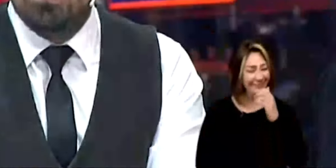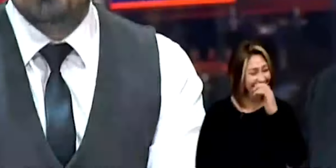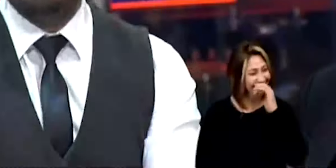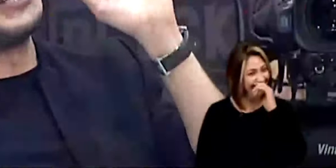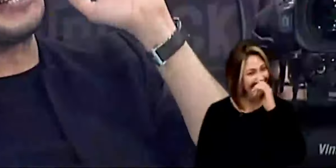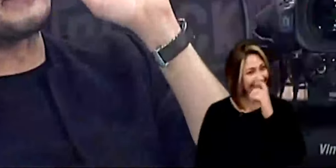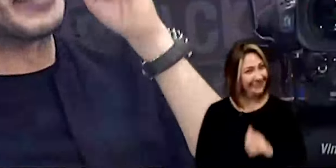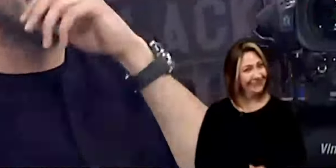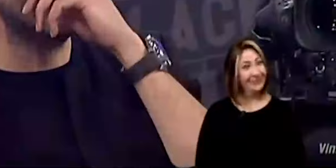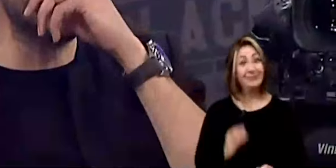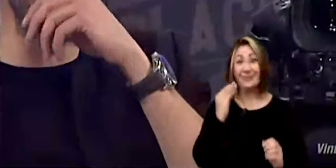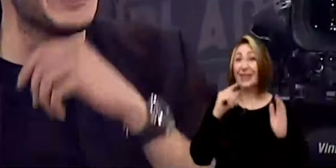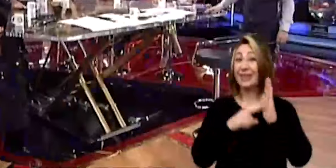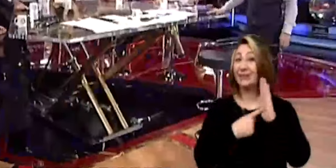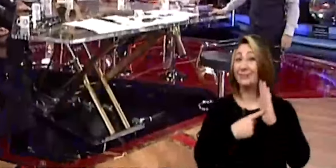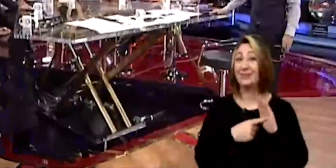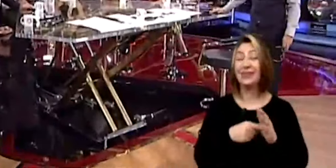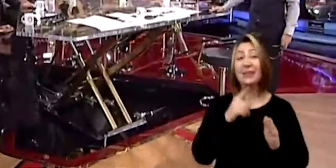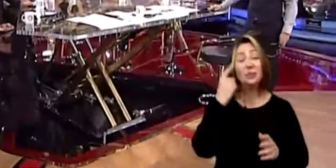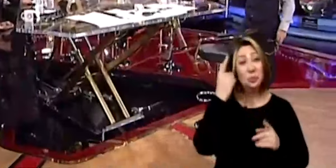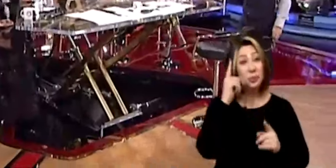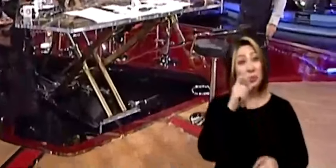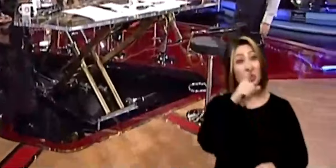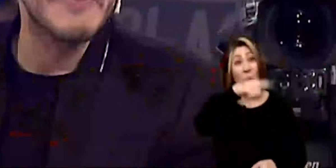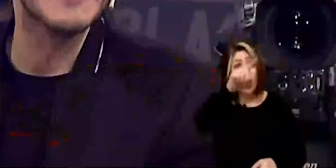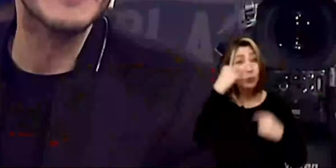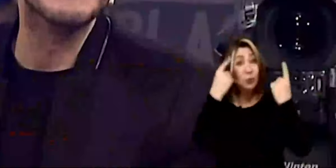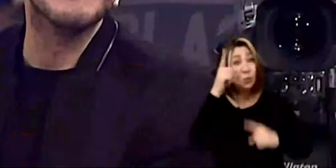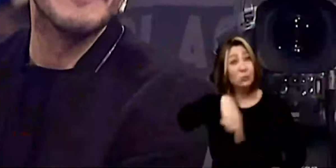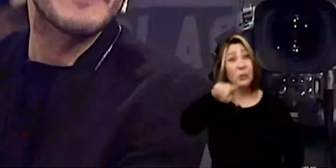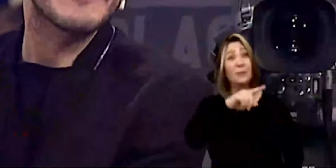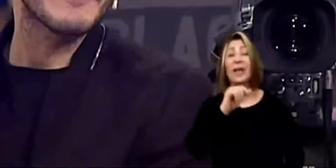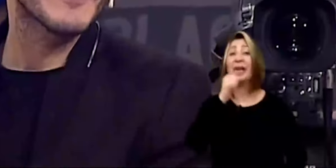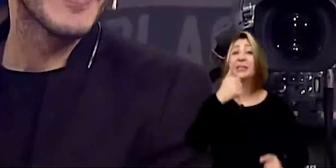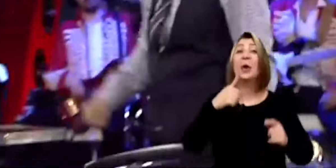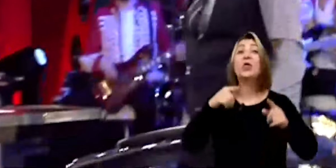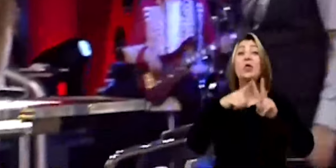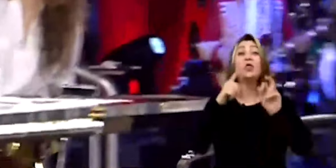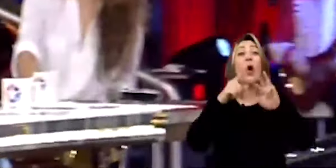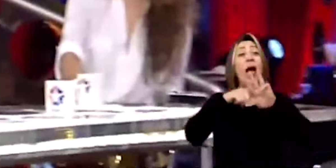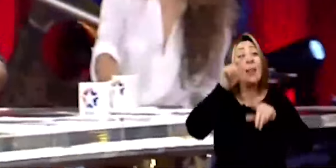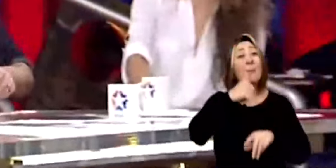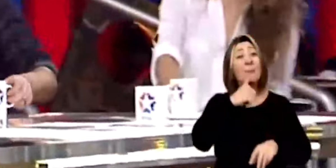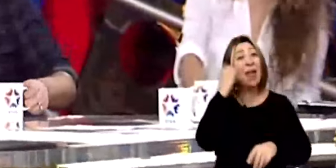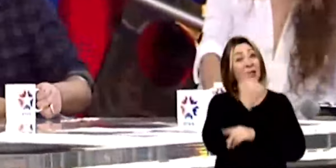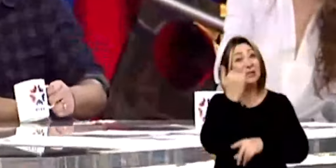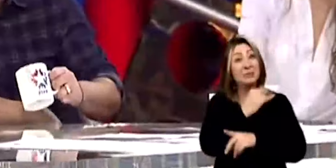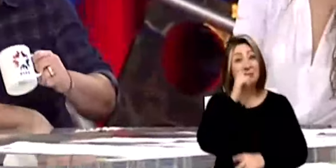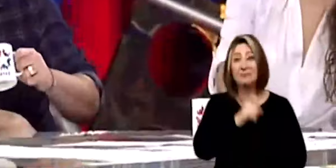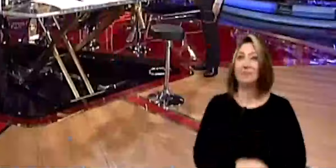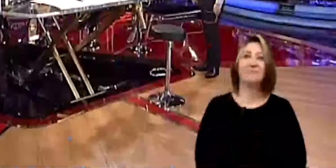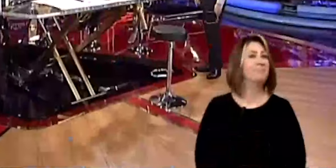Çok iyi. İyi tespit. Böyle baktınız mı hiç konuya? İyi tespit. Konuya böyle baktınız mı? Hiç Noel Baba'yı böyle eleştirmiş miydiniz? Yok, Atiye